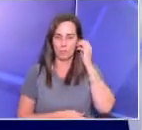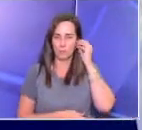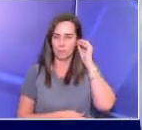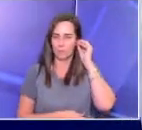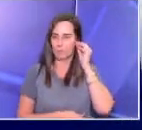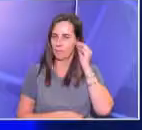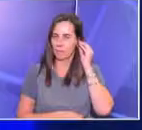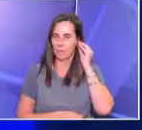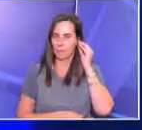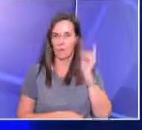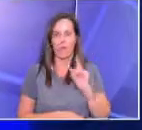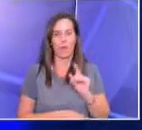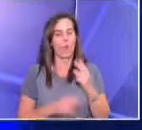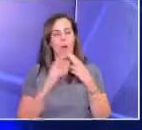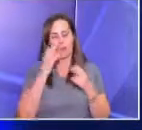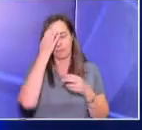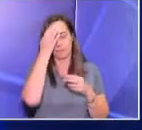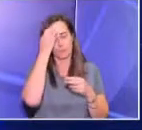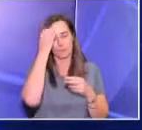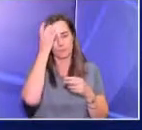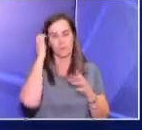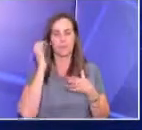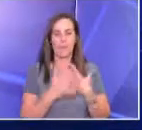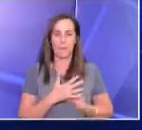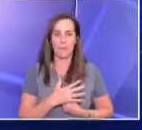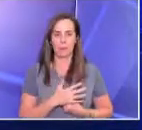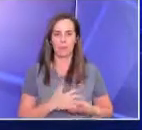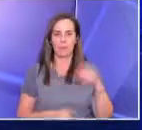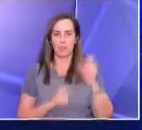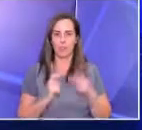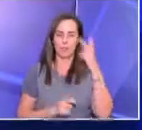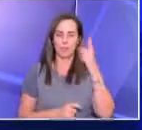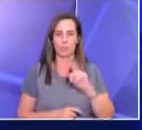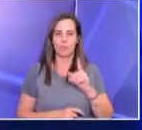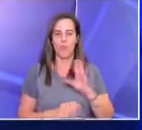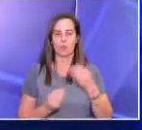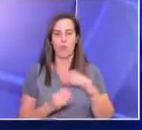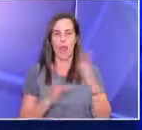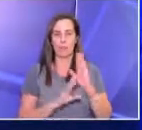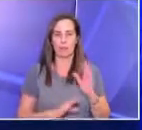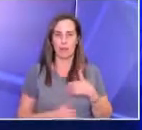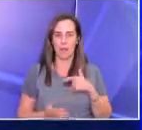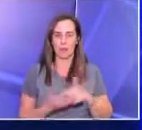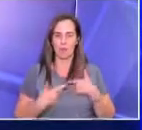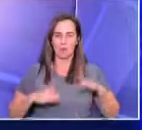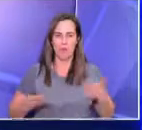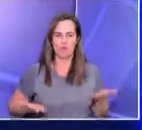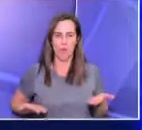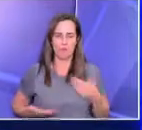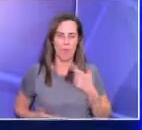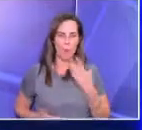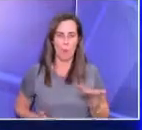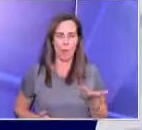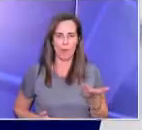רק שלא עניתי במילה, מתוך איפוק, מתוך ממלכתיות, והציבור פירש את זה כמישהו שיש לו משהו להסתיר. ולכן היום פה אני יושב מול המצלמות ואני